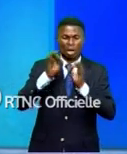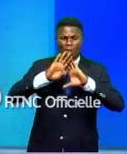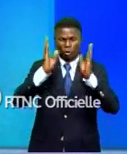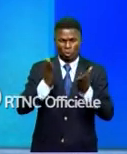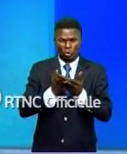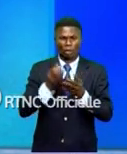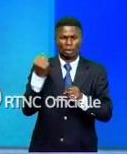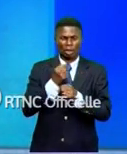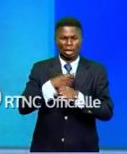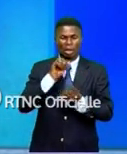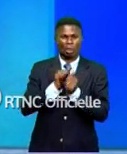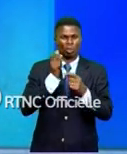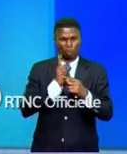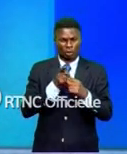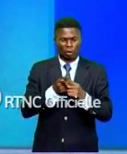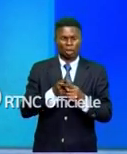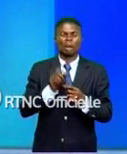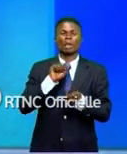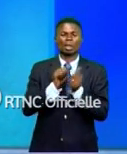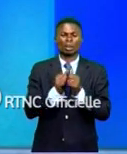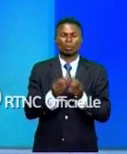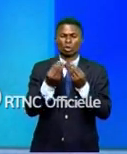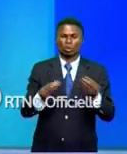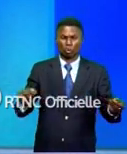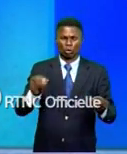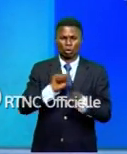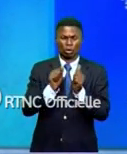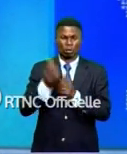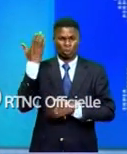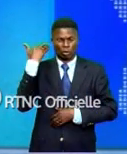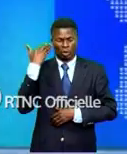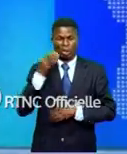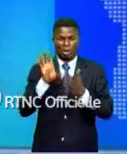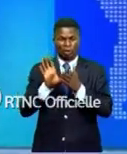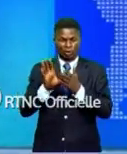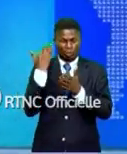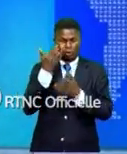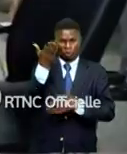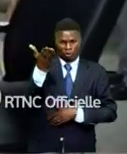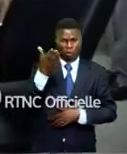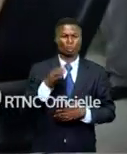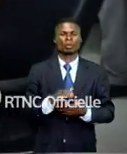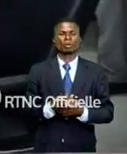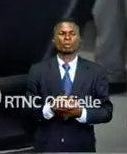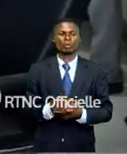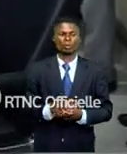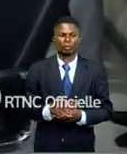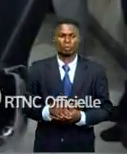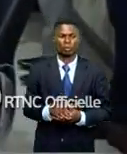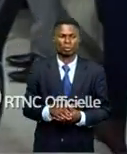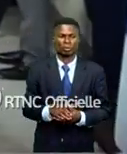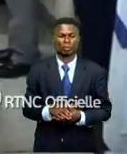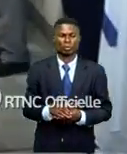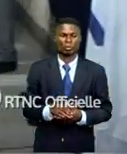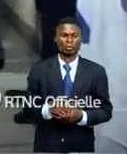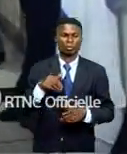pas franchis, les difficultés et les défis à relever dans les secteurs eau, le contenu à travers ces commentaires. Beaucoup de questions persistent